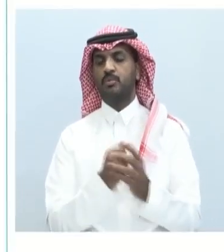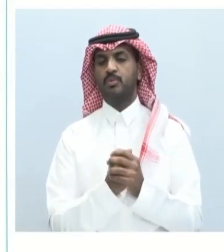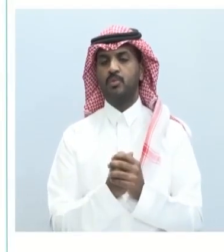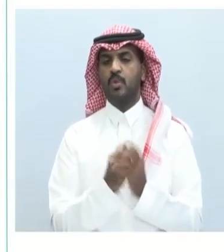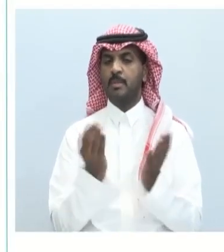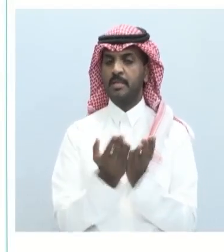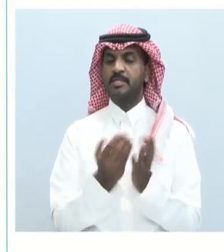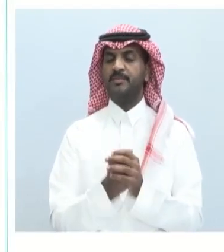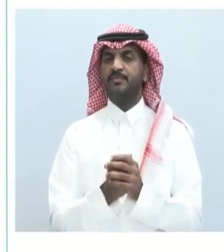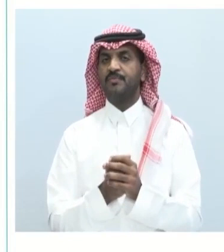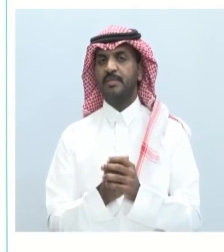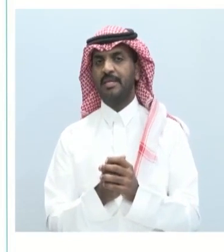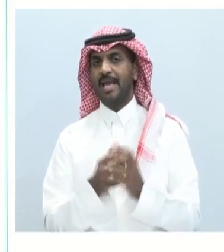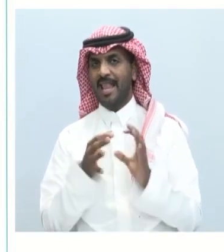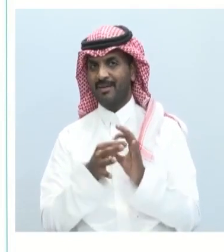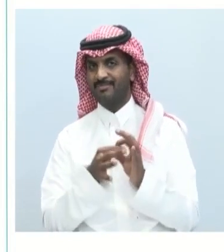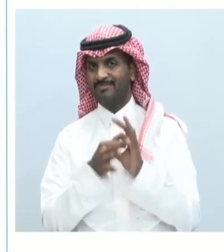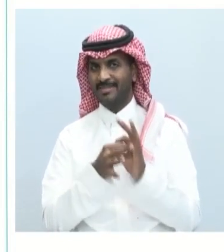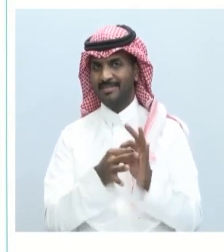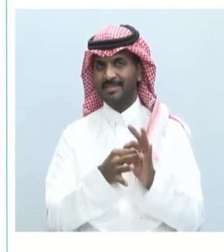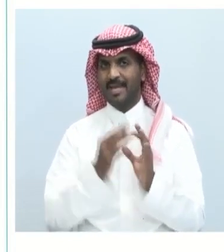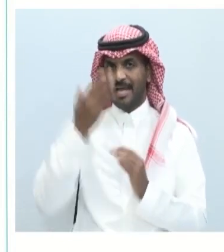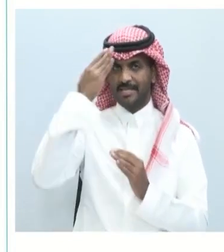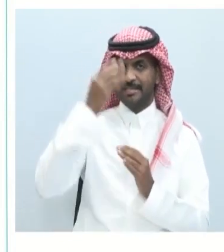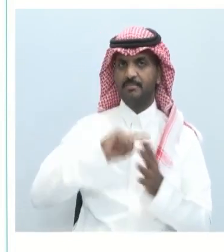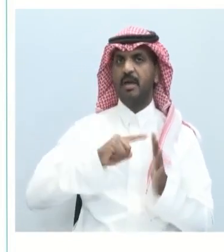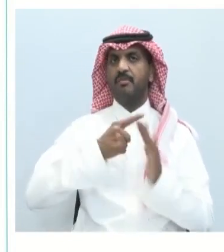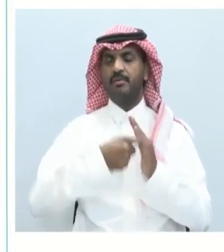والمدارس في علاقه راس باطرف